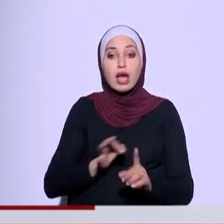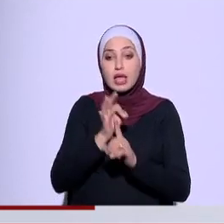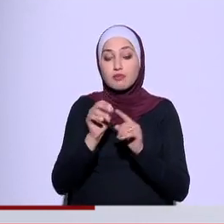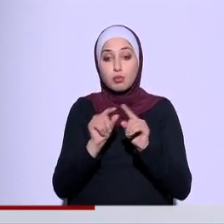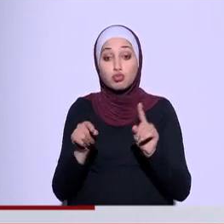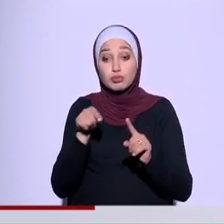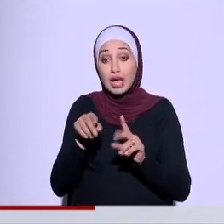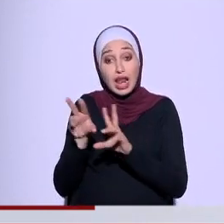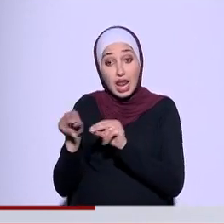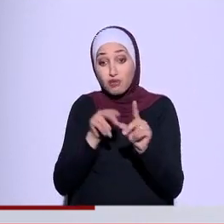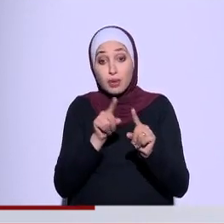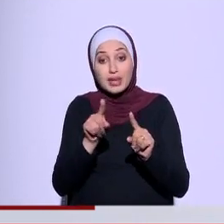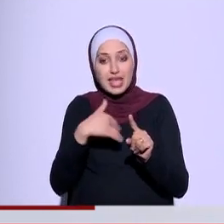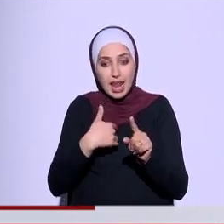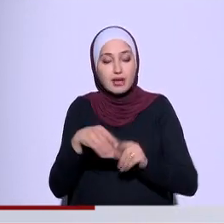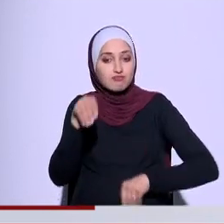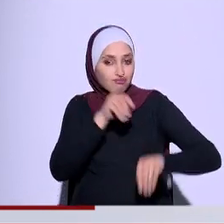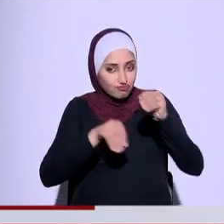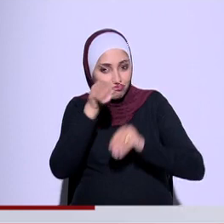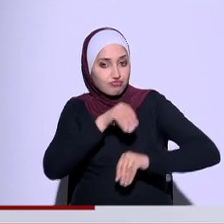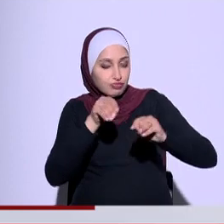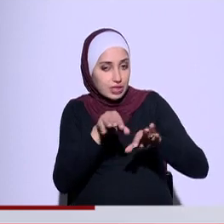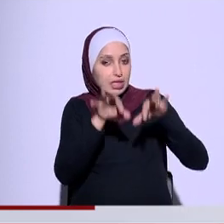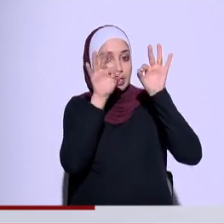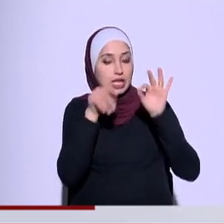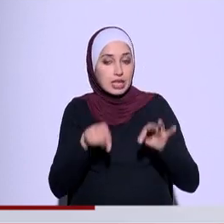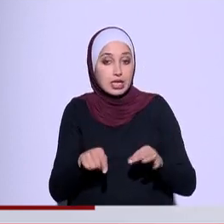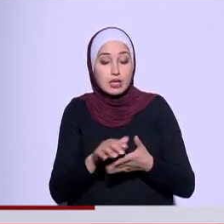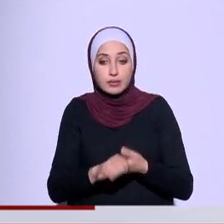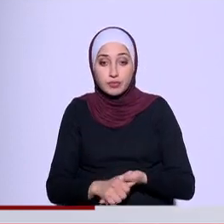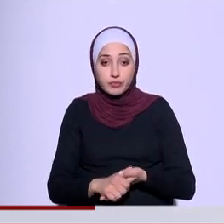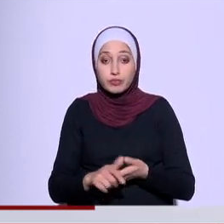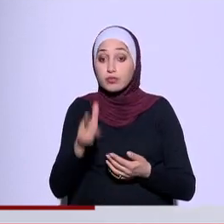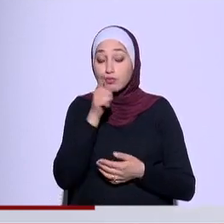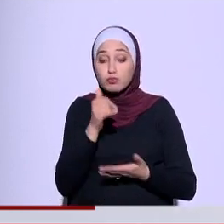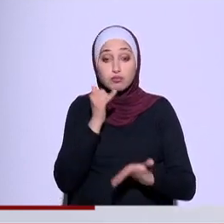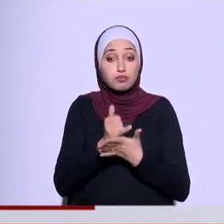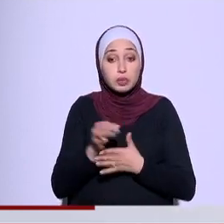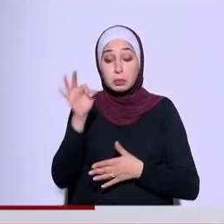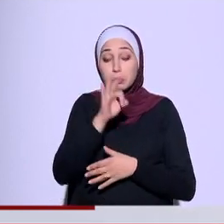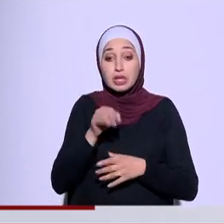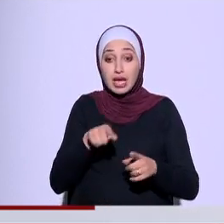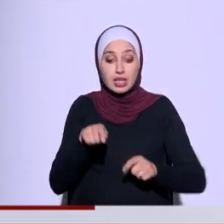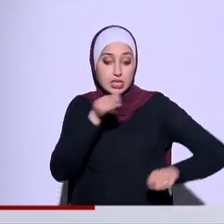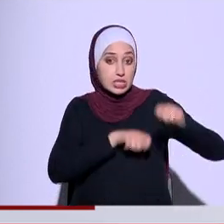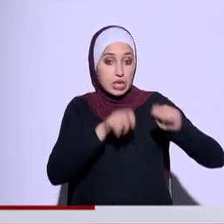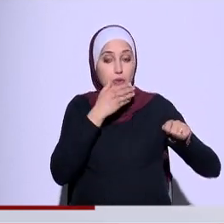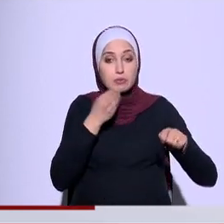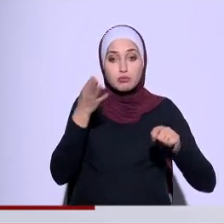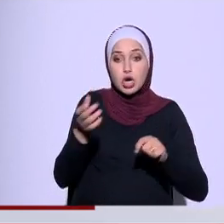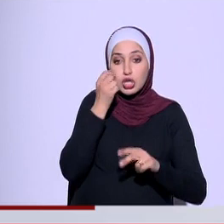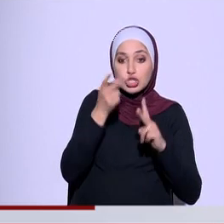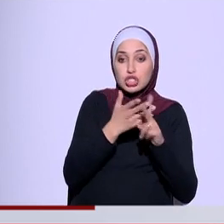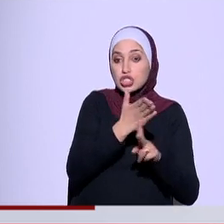السابق، وسيستمر عمل إن شاء الله على تطويرها وتحسينها ليكون الخيار المركزي والأسهل للمواطنين والمقيمين في الحصول